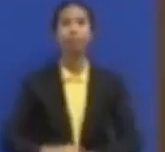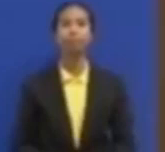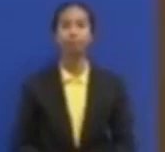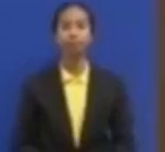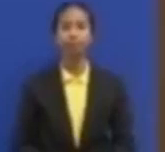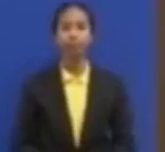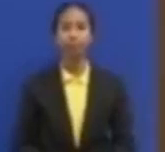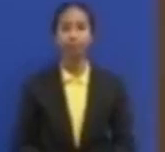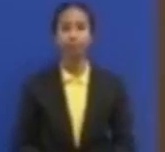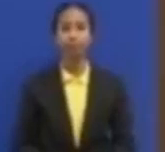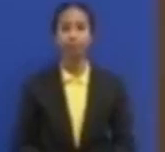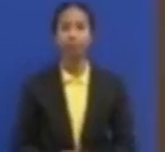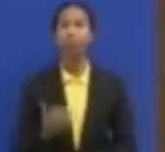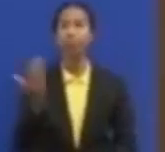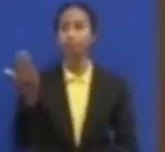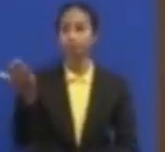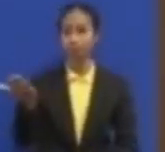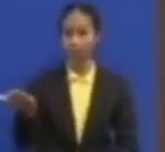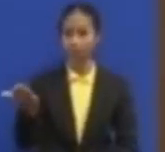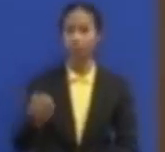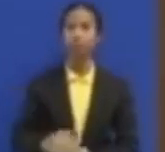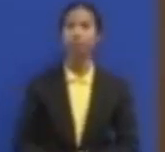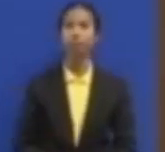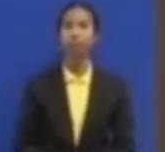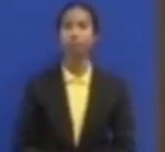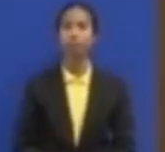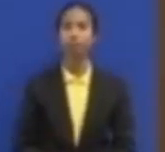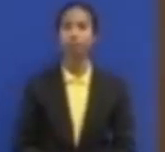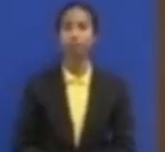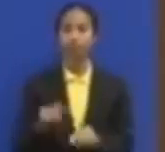เชิญท่านกีรายุ